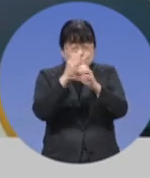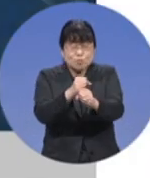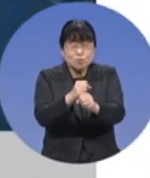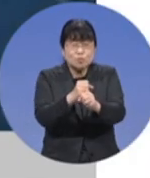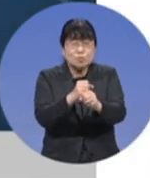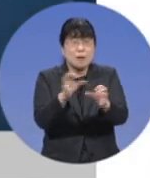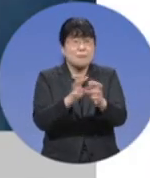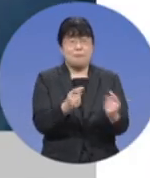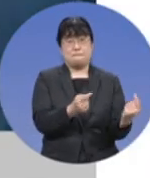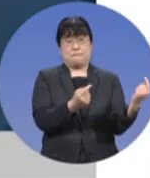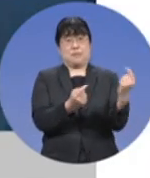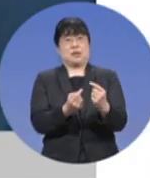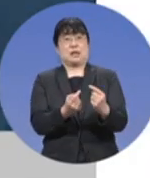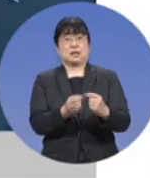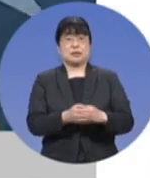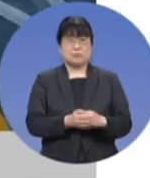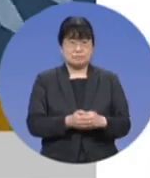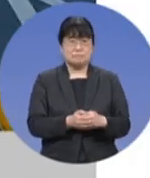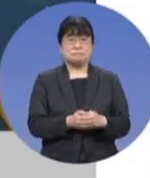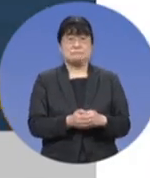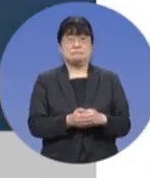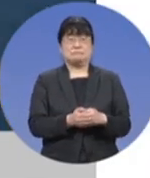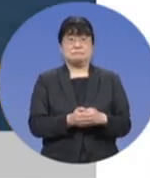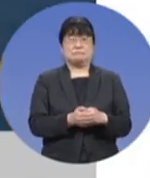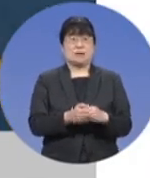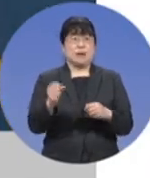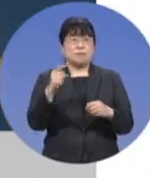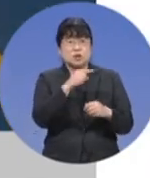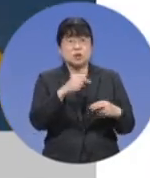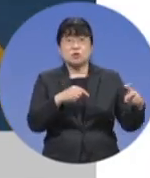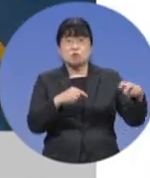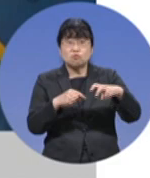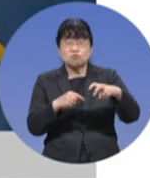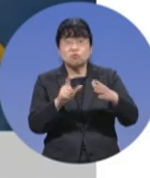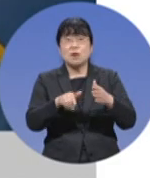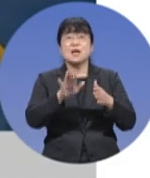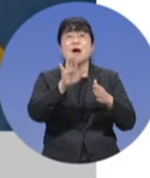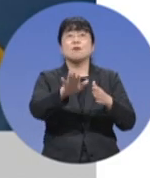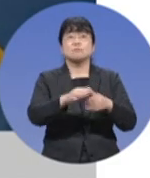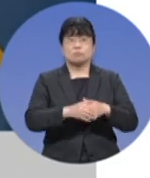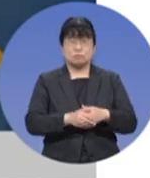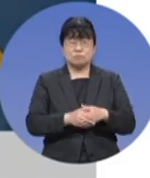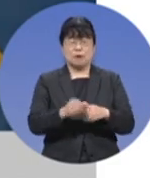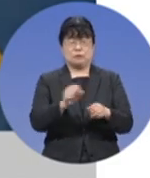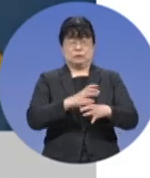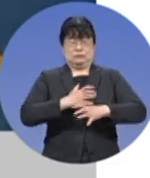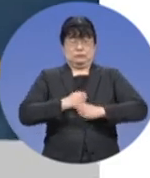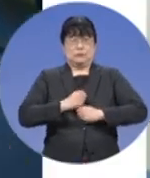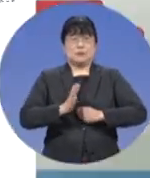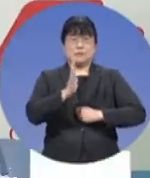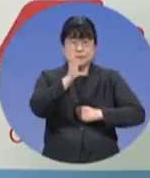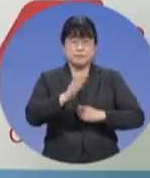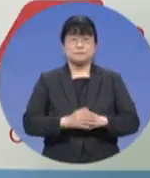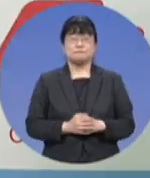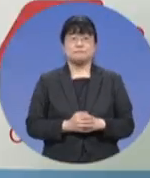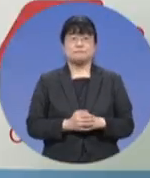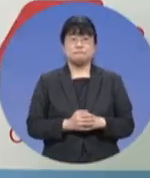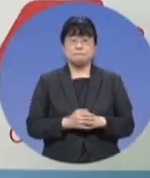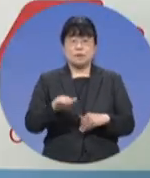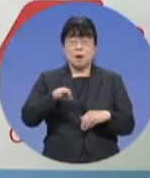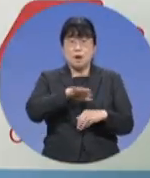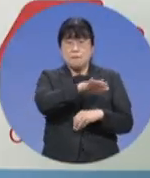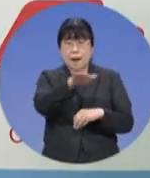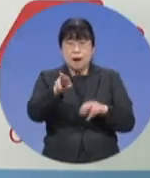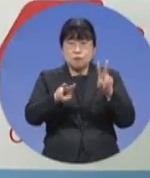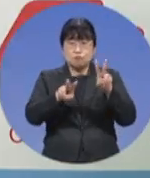り、突然路上に飛び出したり、無理に道路を渡ろうとしたりすることがあるので、特に注意してください。 周囲の